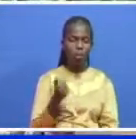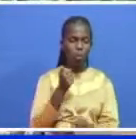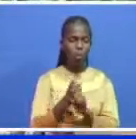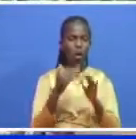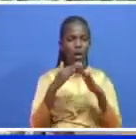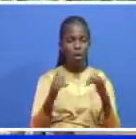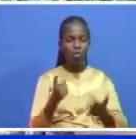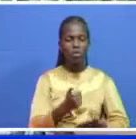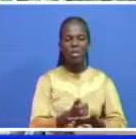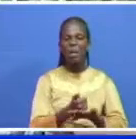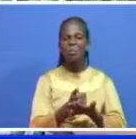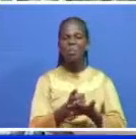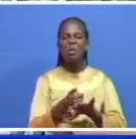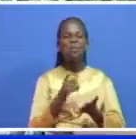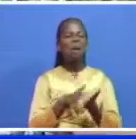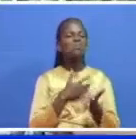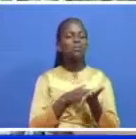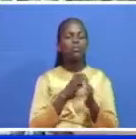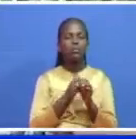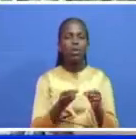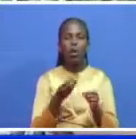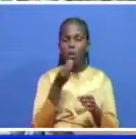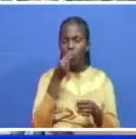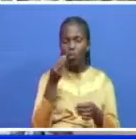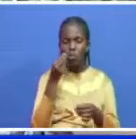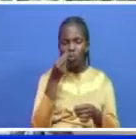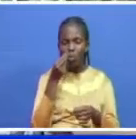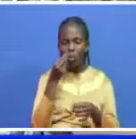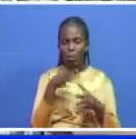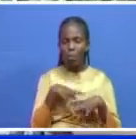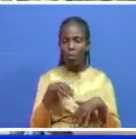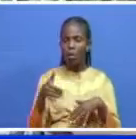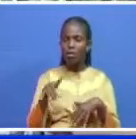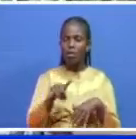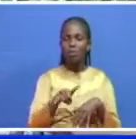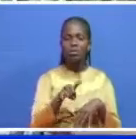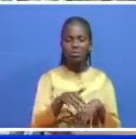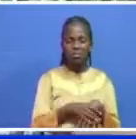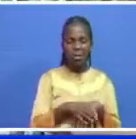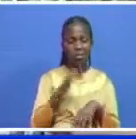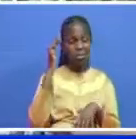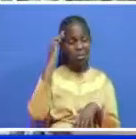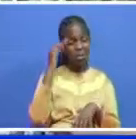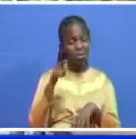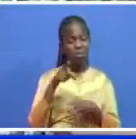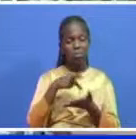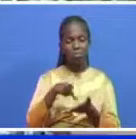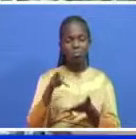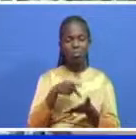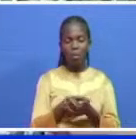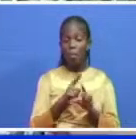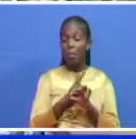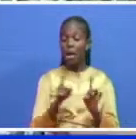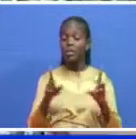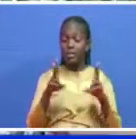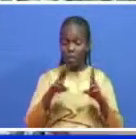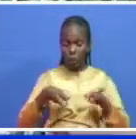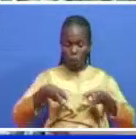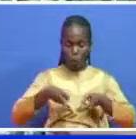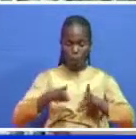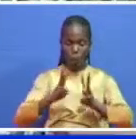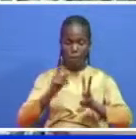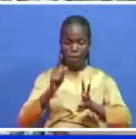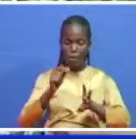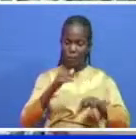mate. Wikuwa niko kwekala nyumba kwa mundu. Ndumana udhama kwenye ukekala kwa mundu. Kinunu nukwe. Tutafute jinsi ya kujitafutia